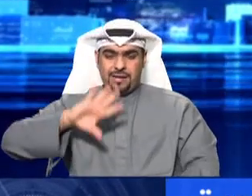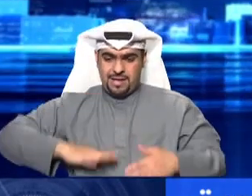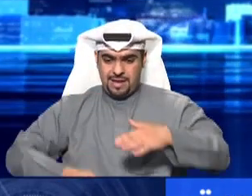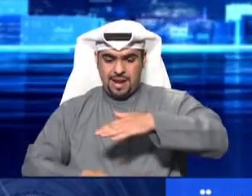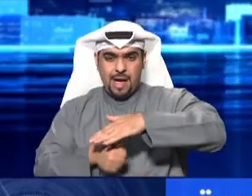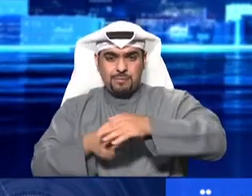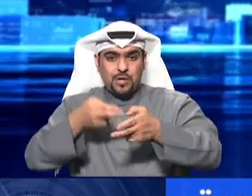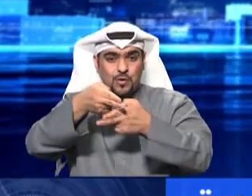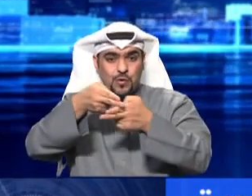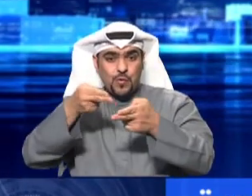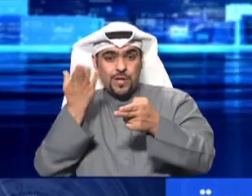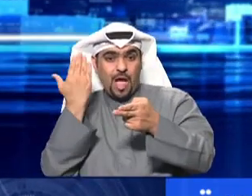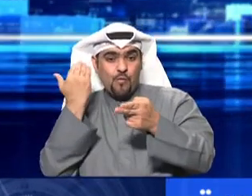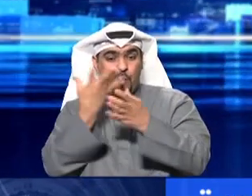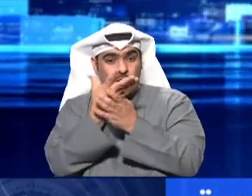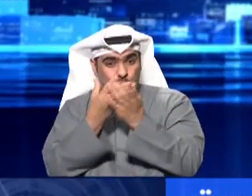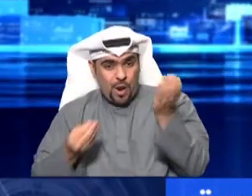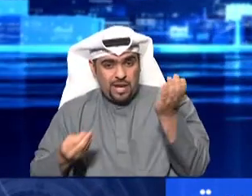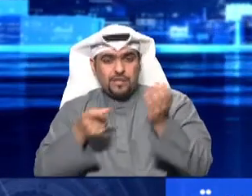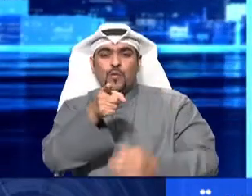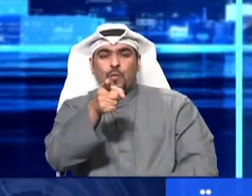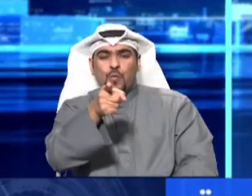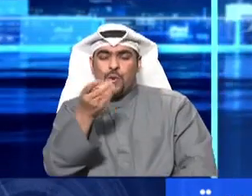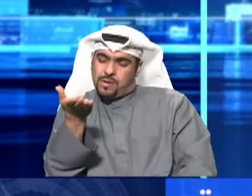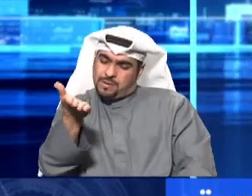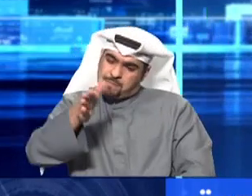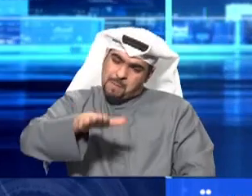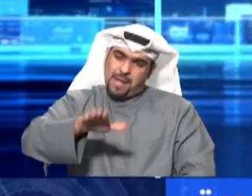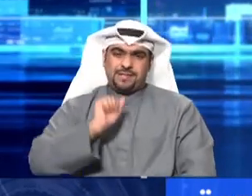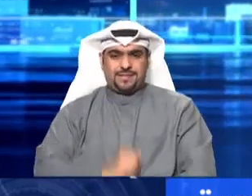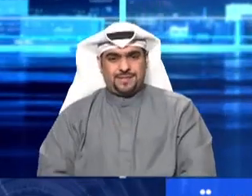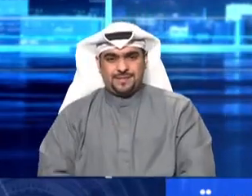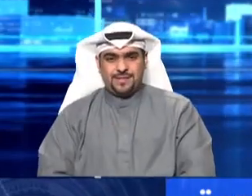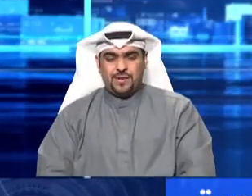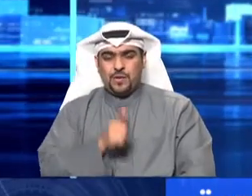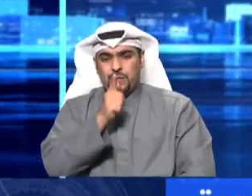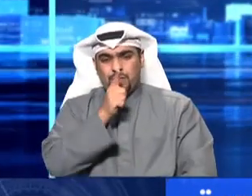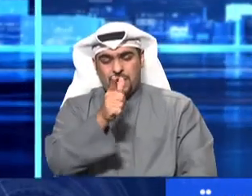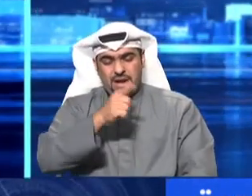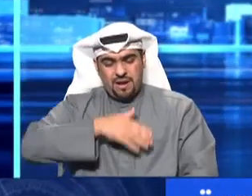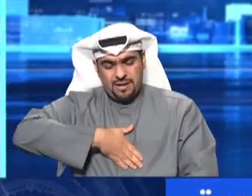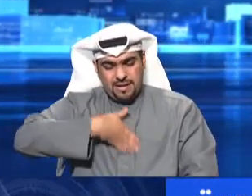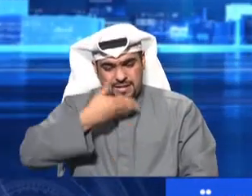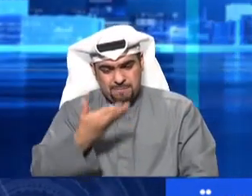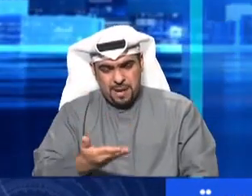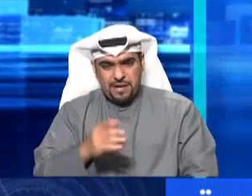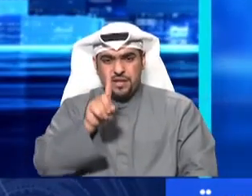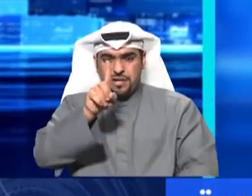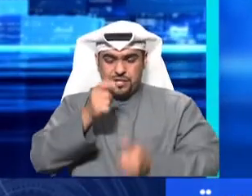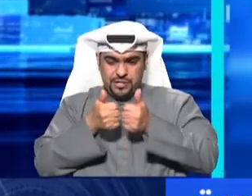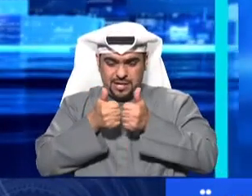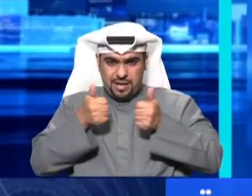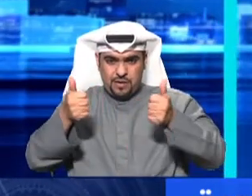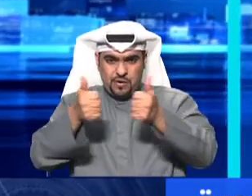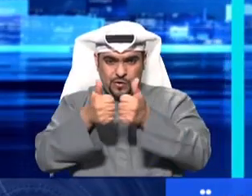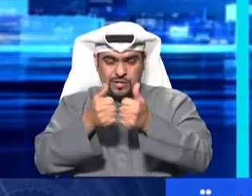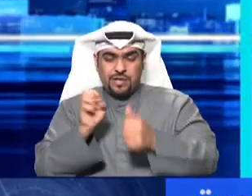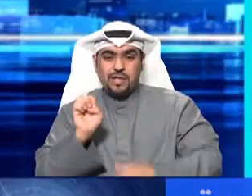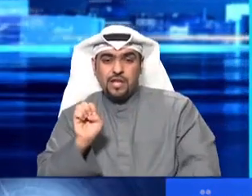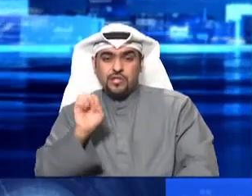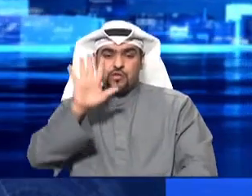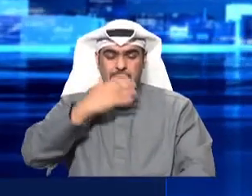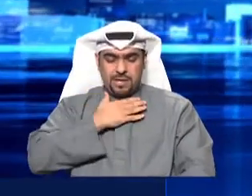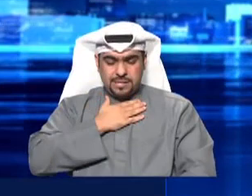ناصر صباح الأحمد الجابر الصباح طيب الله ثراه، متمنيا لسموه حفظه الله ولأسرة الفقير جميل